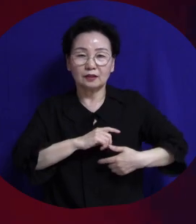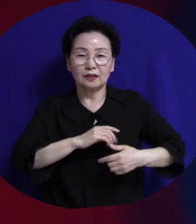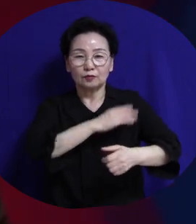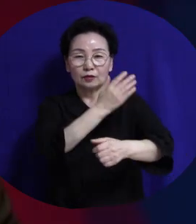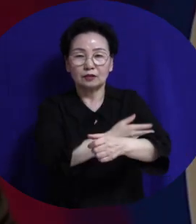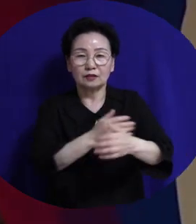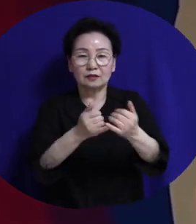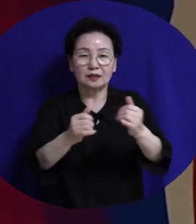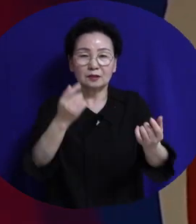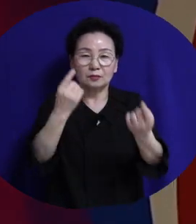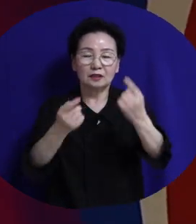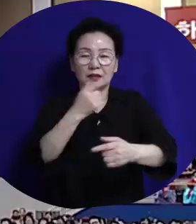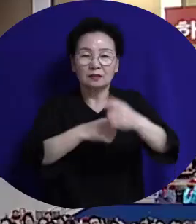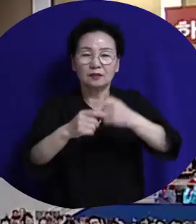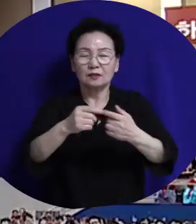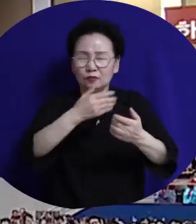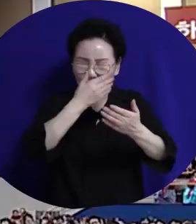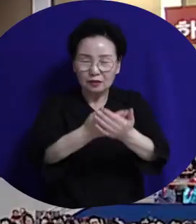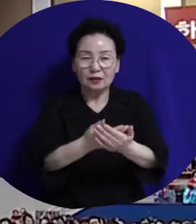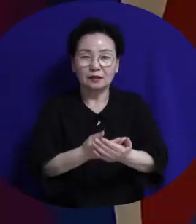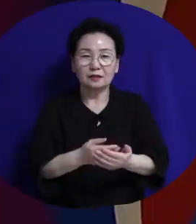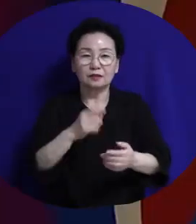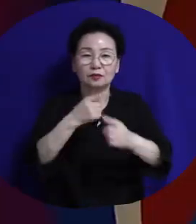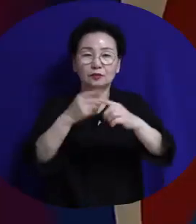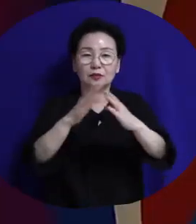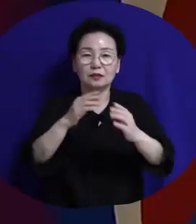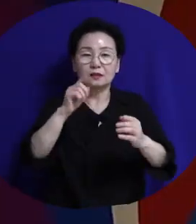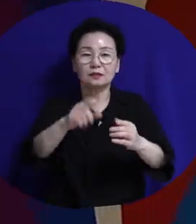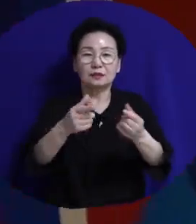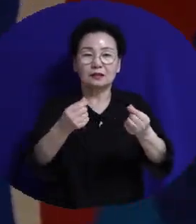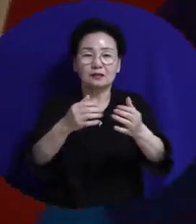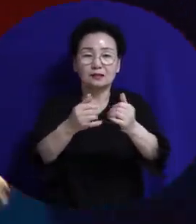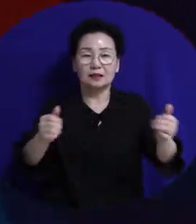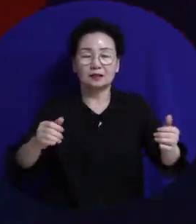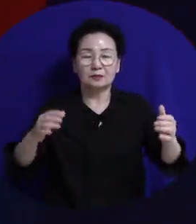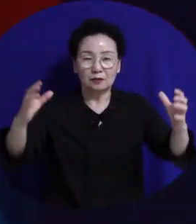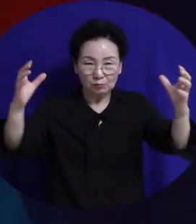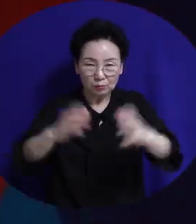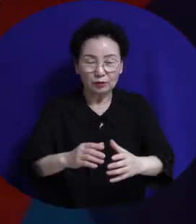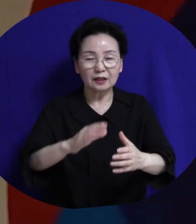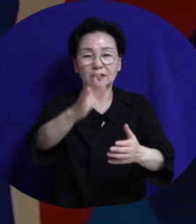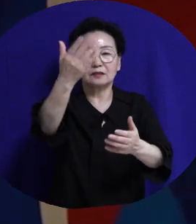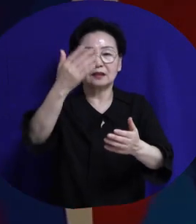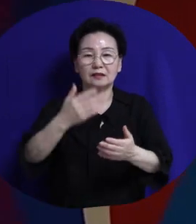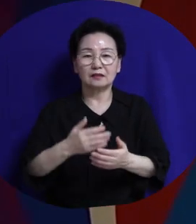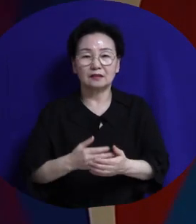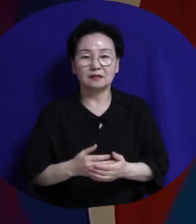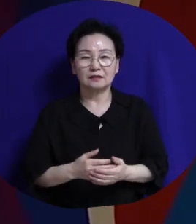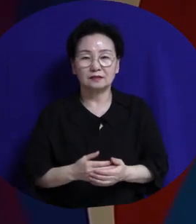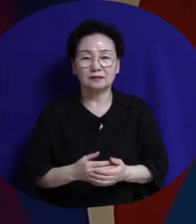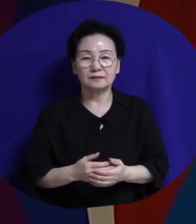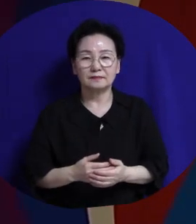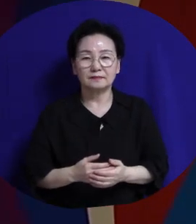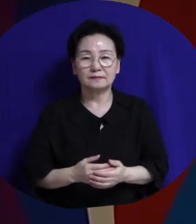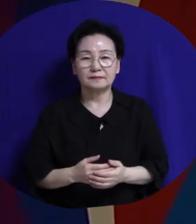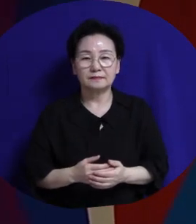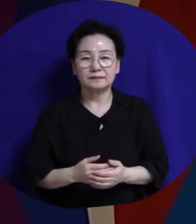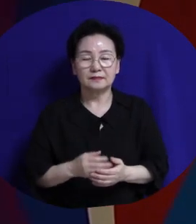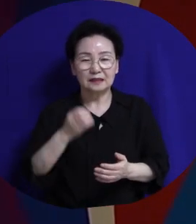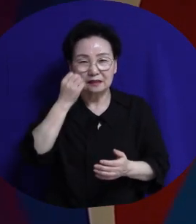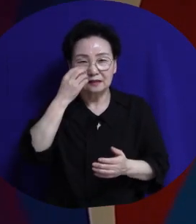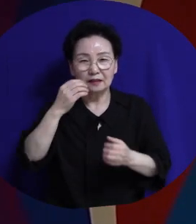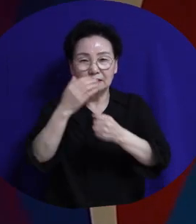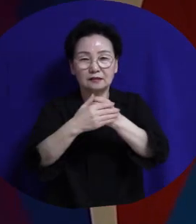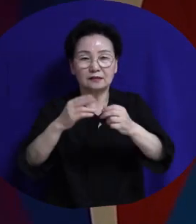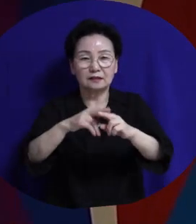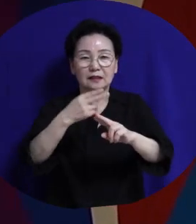있는 자보다 더 귀한 걸 믿으면 두 손이 교회는 그런 자가 모여들어야 된다는 걸 여러분이 깨달아 그런 자가 모여들어야 하는 겁니다. 신령한